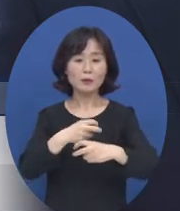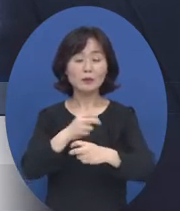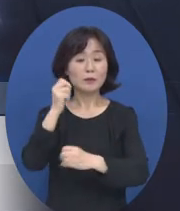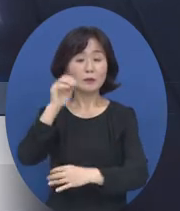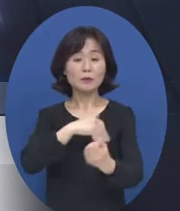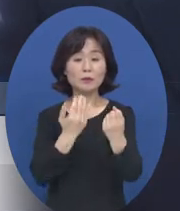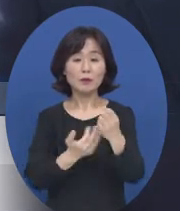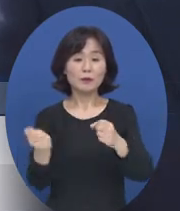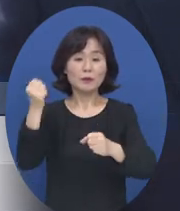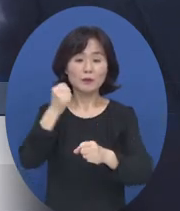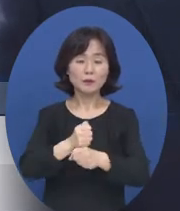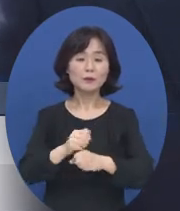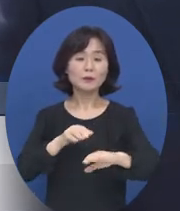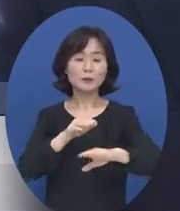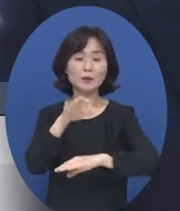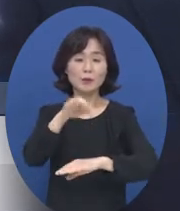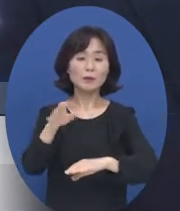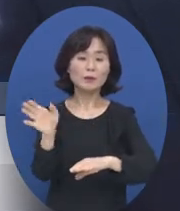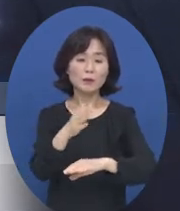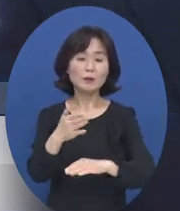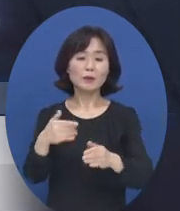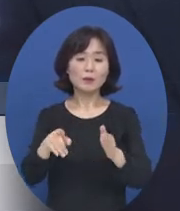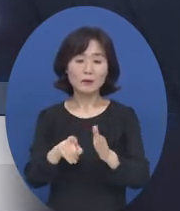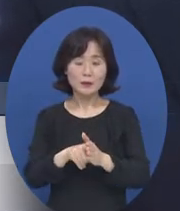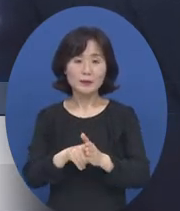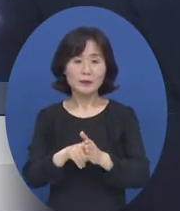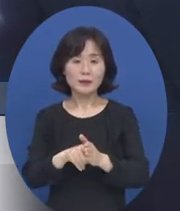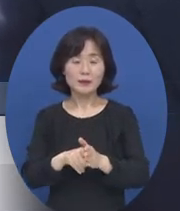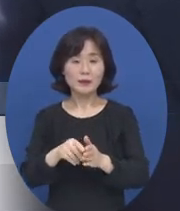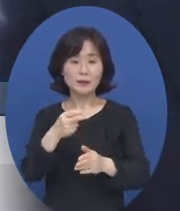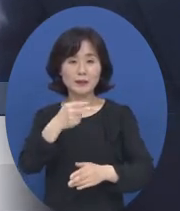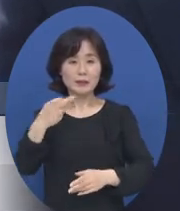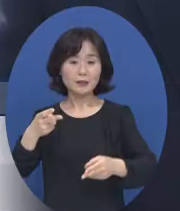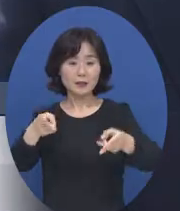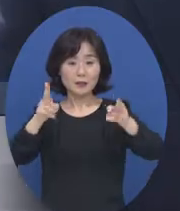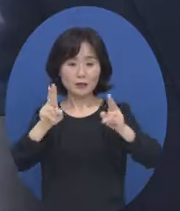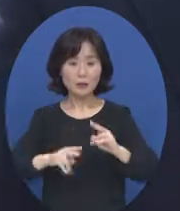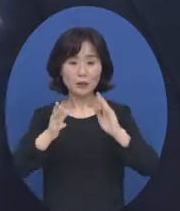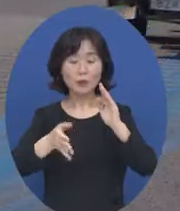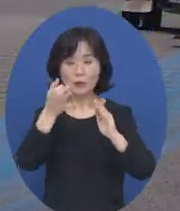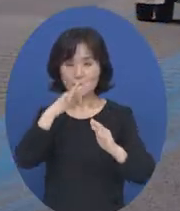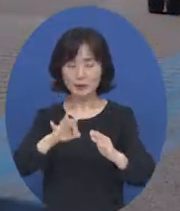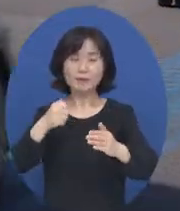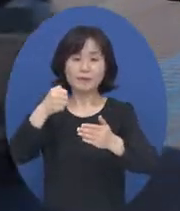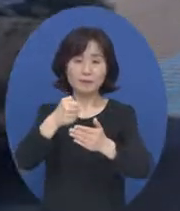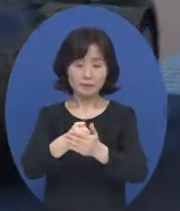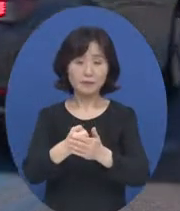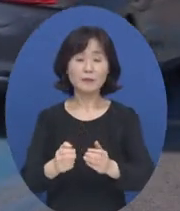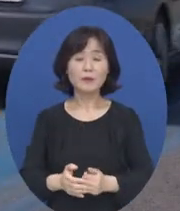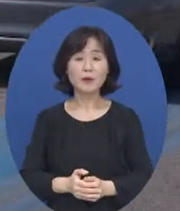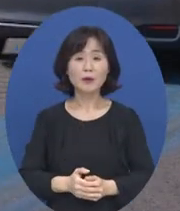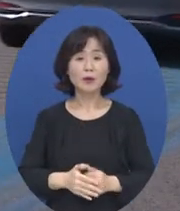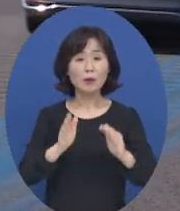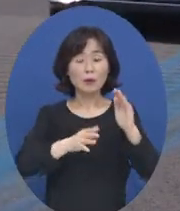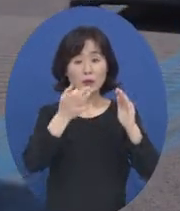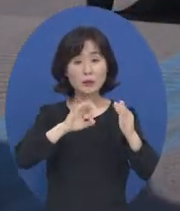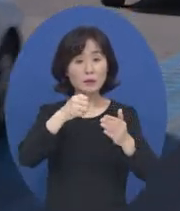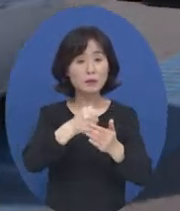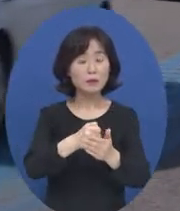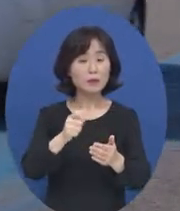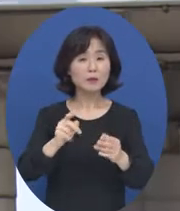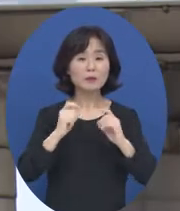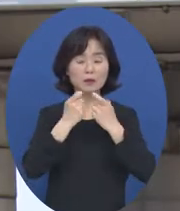위해서 일산대교의 공익처분을 추진하기로 결정했습니다. 공익처분은 민간투자법에